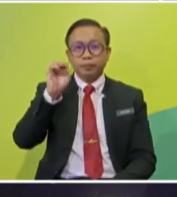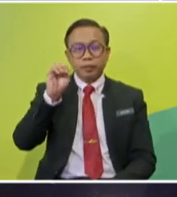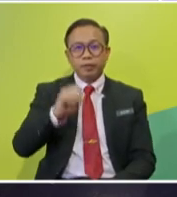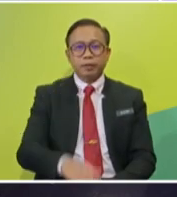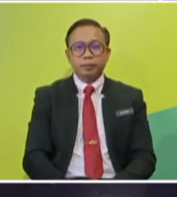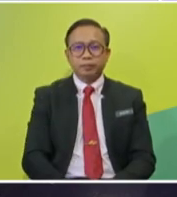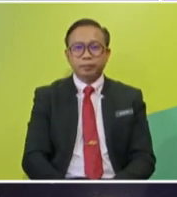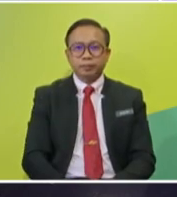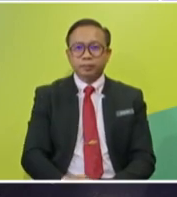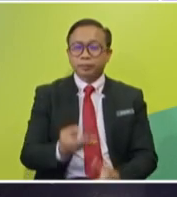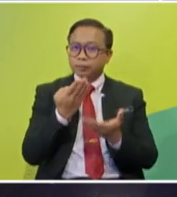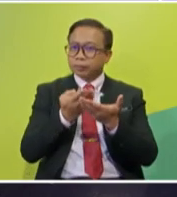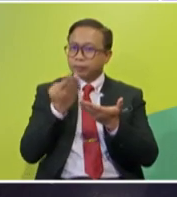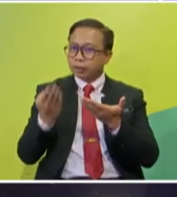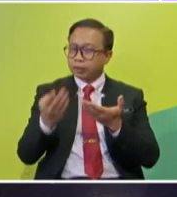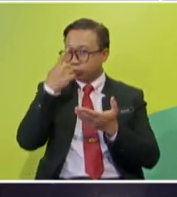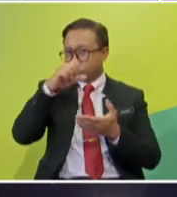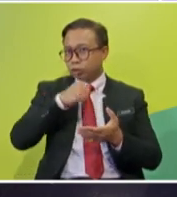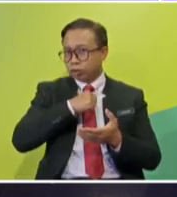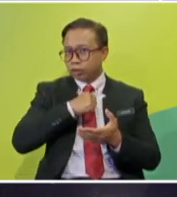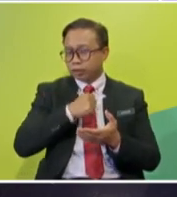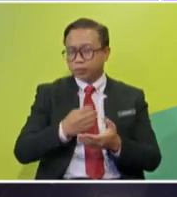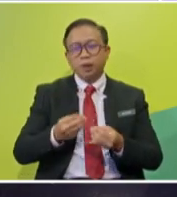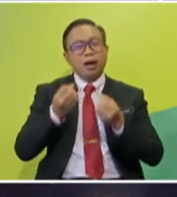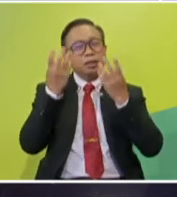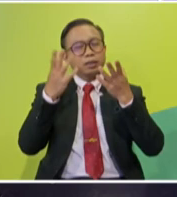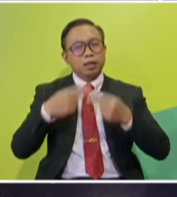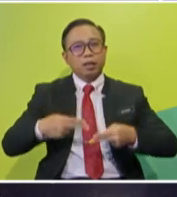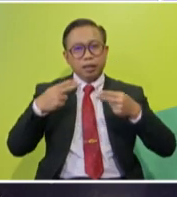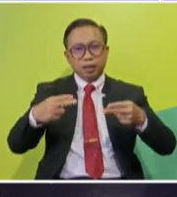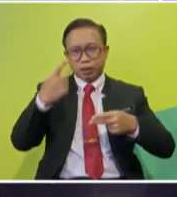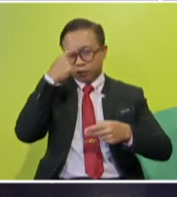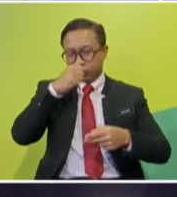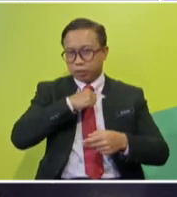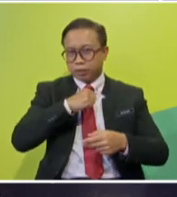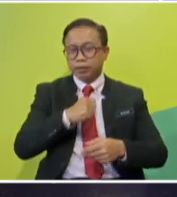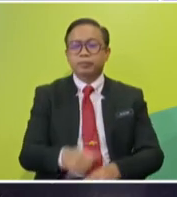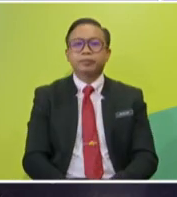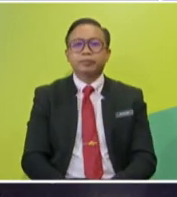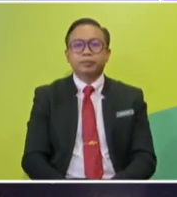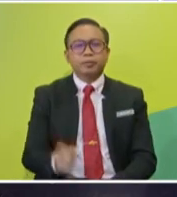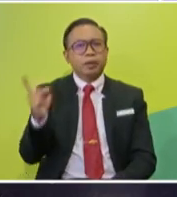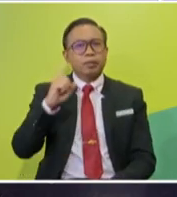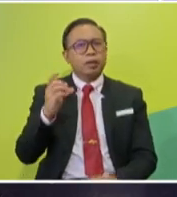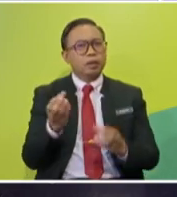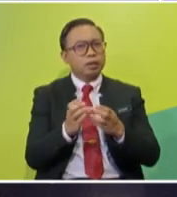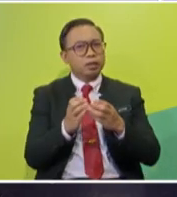tuh diri sendiri ya tapi manis satu perkataan oke